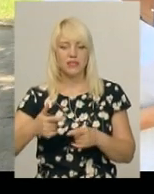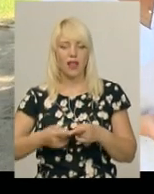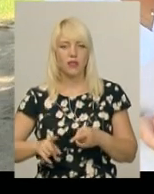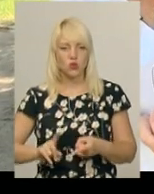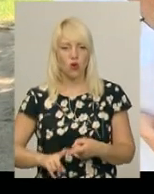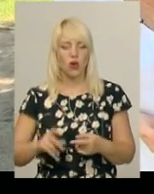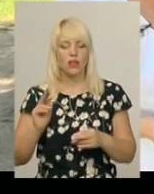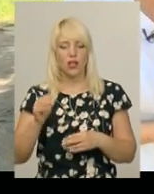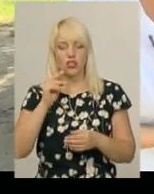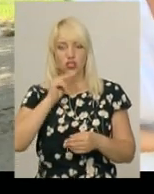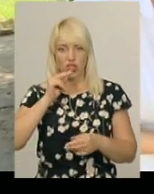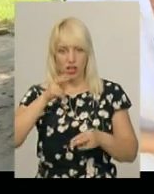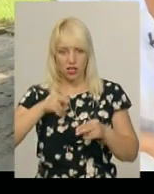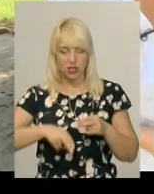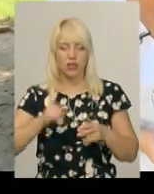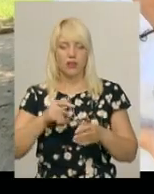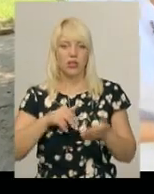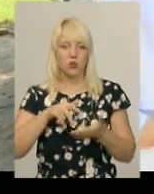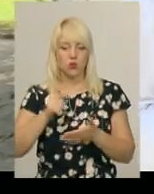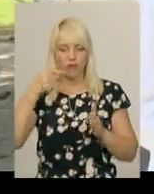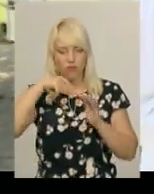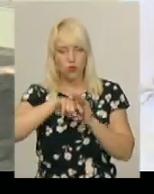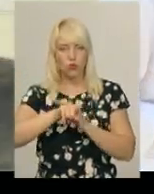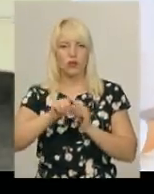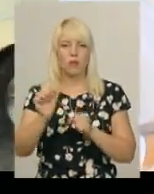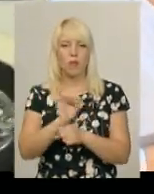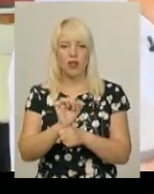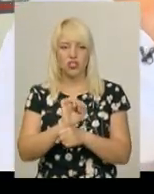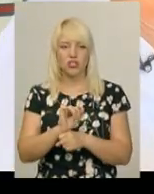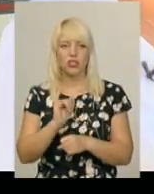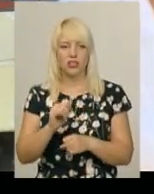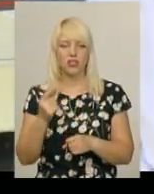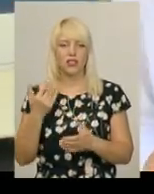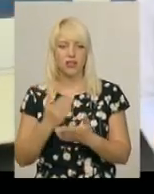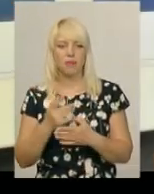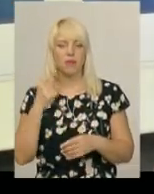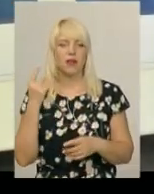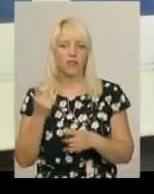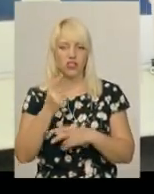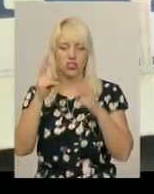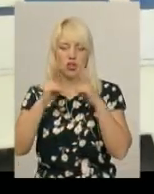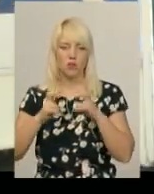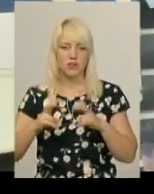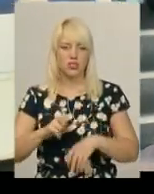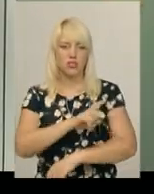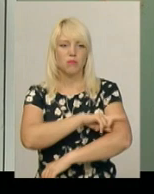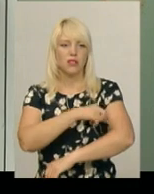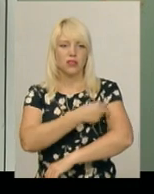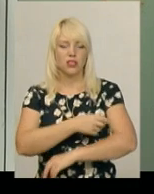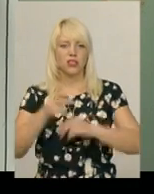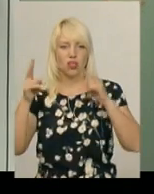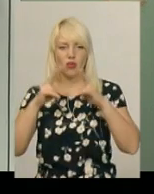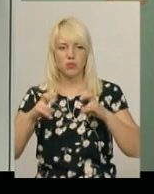піднімаються туди, внутрі машини і йде первичне обстеження, медичне обстеження донорів.